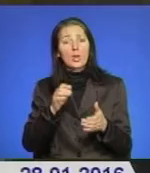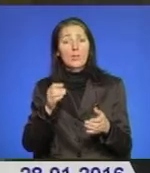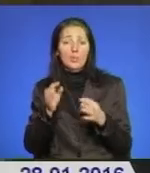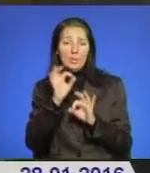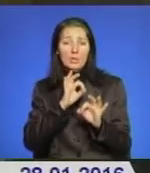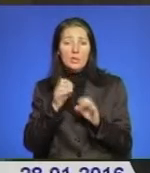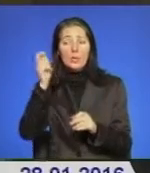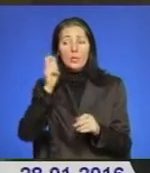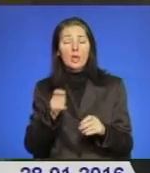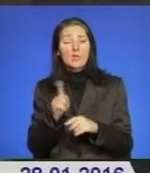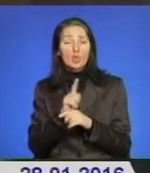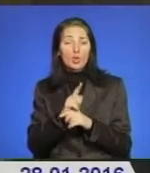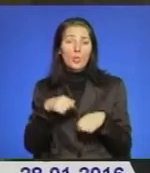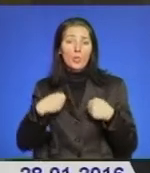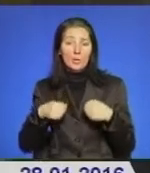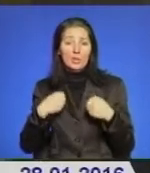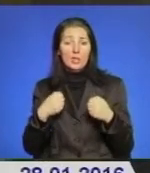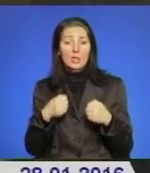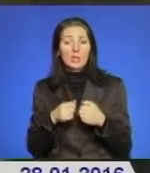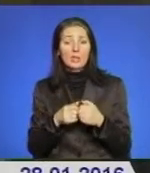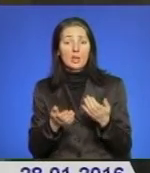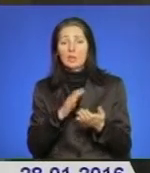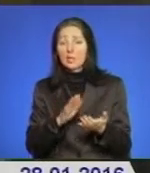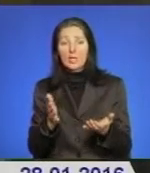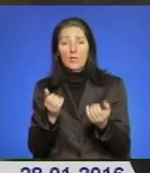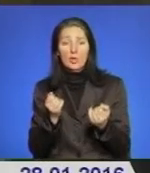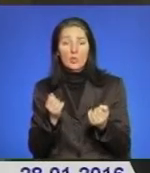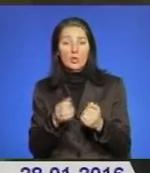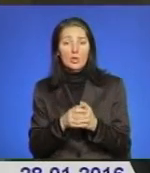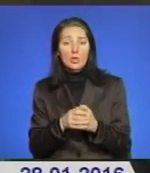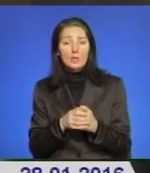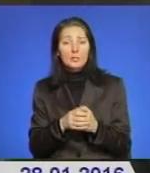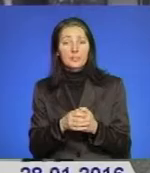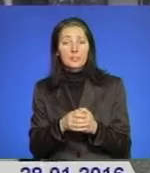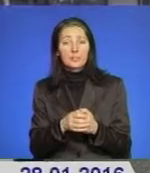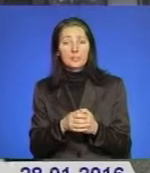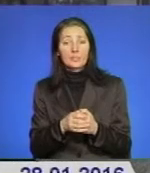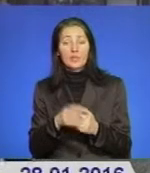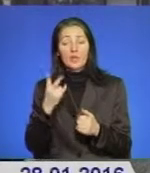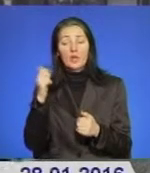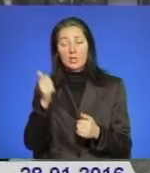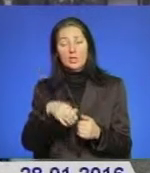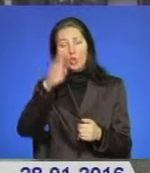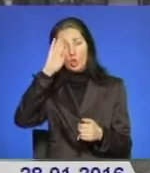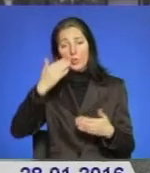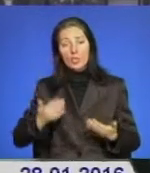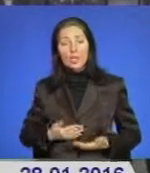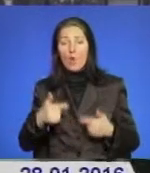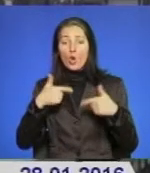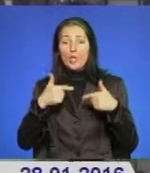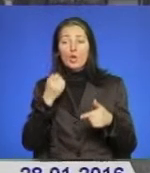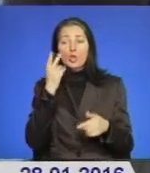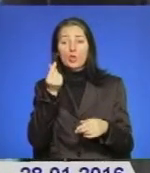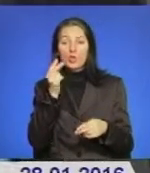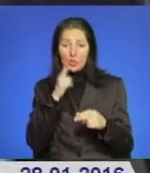ну, постараться там в технический, если меня возьмет, ну, то же самое там не возьму. Два тижні хлопчина жив у готелі, а коли